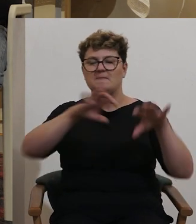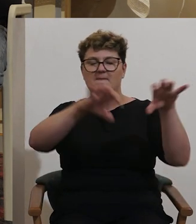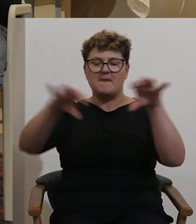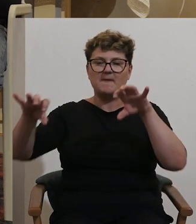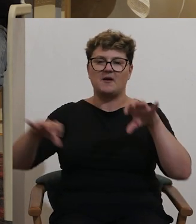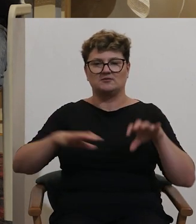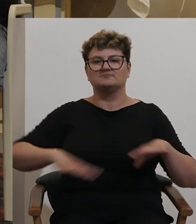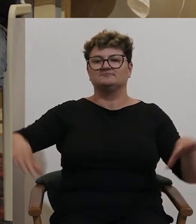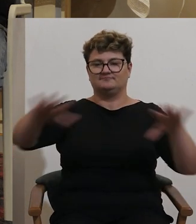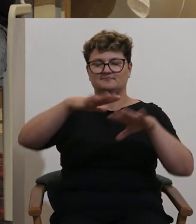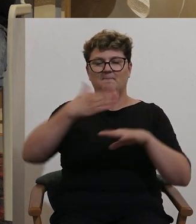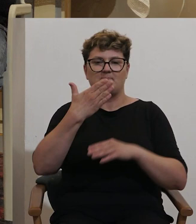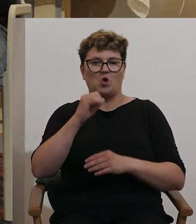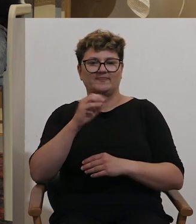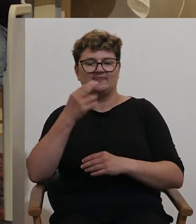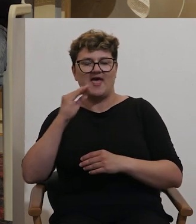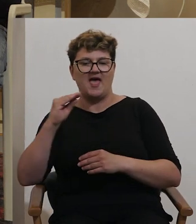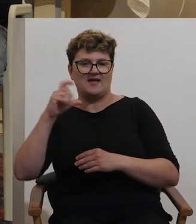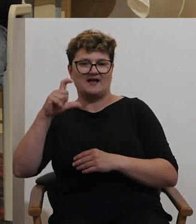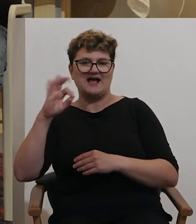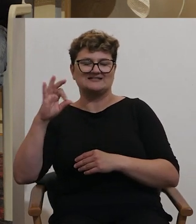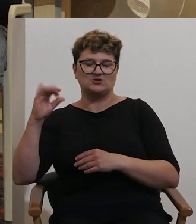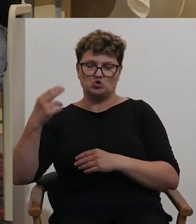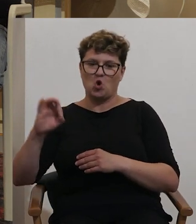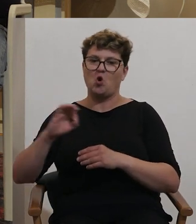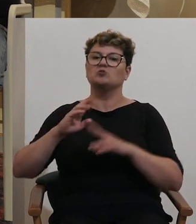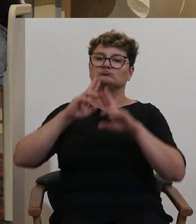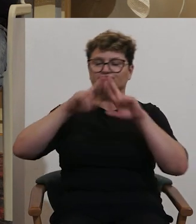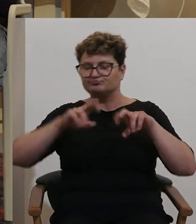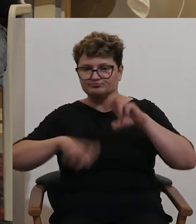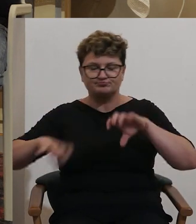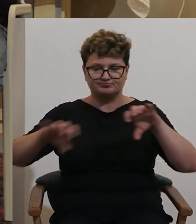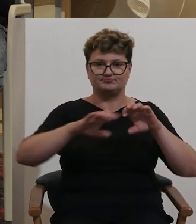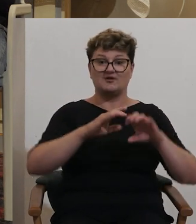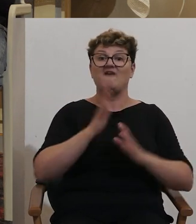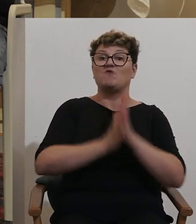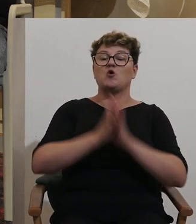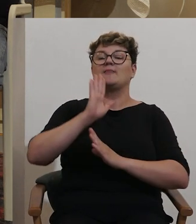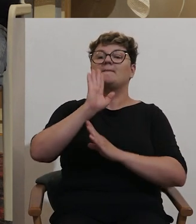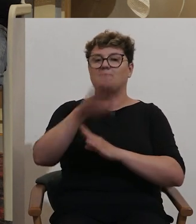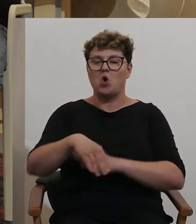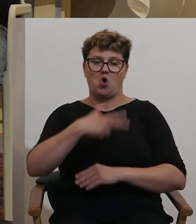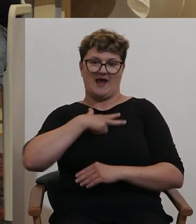Monte Cassino. Po wojnie zamieszkał w Kanadzie i